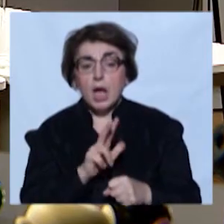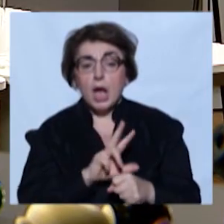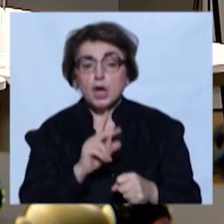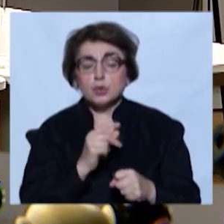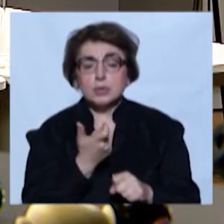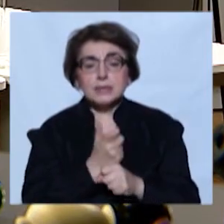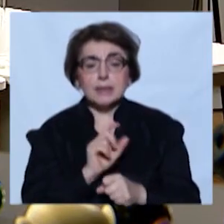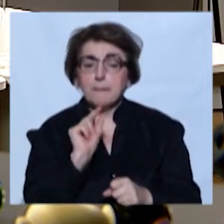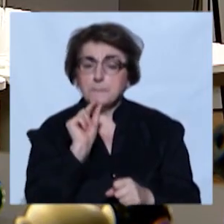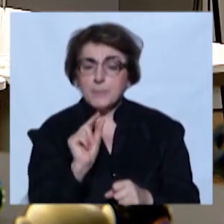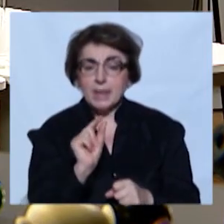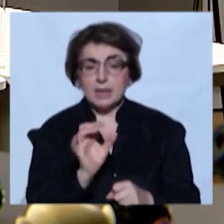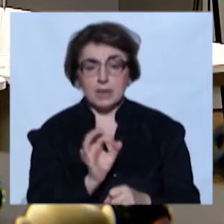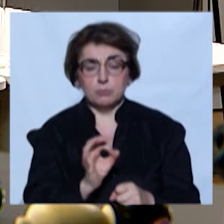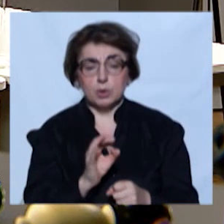პატარა მოლეკულა